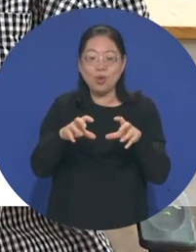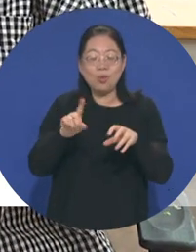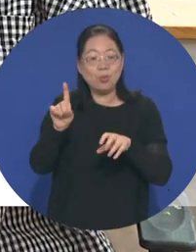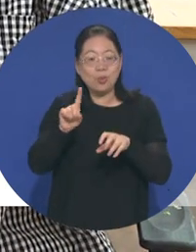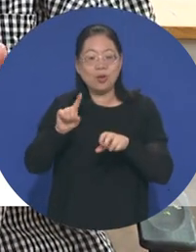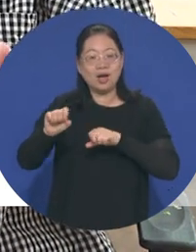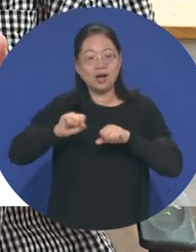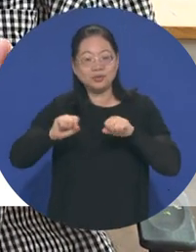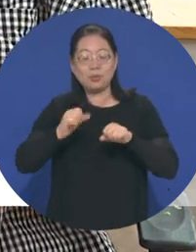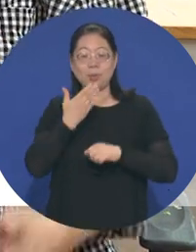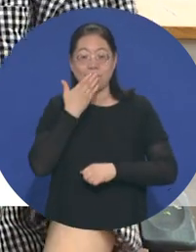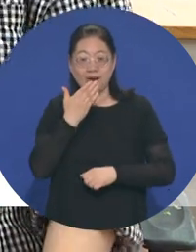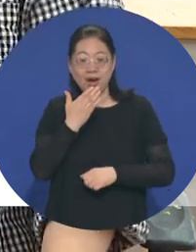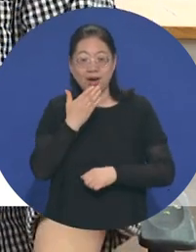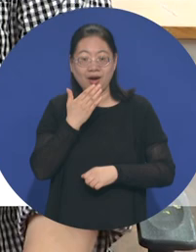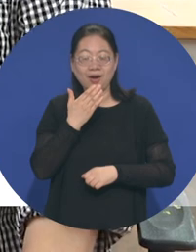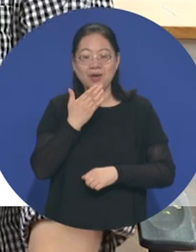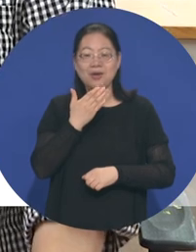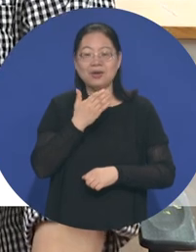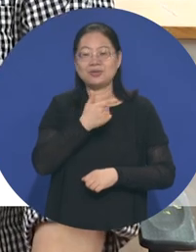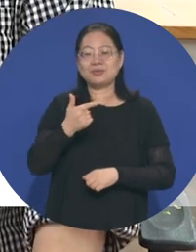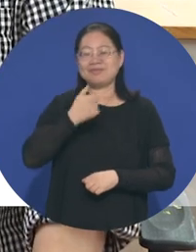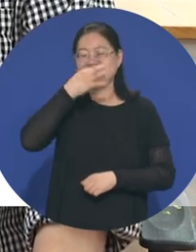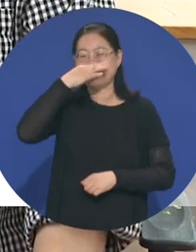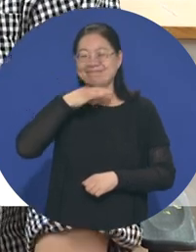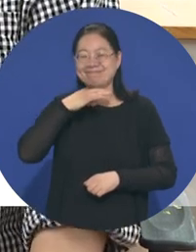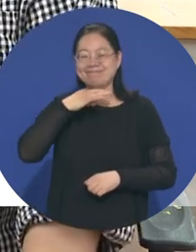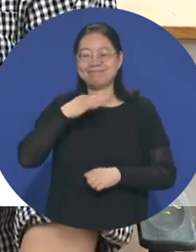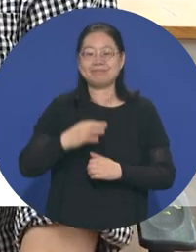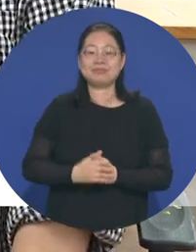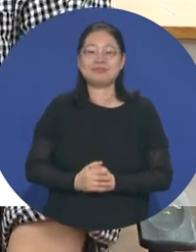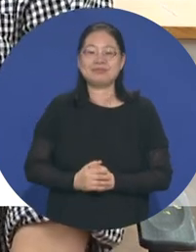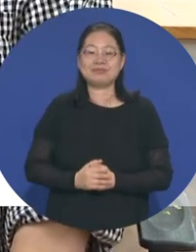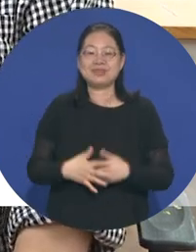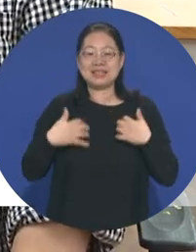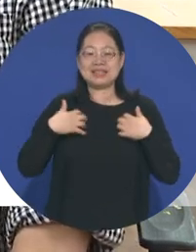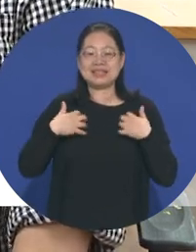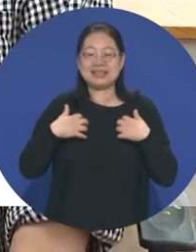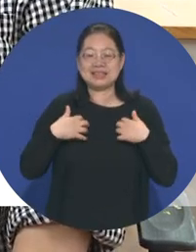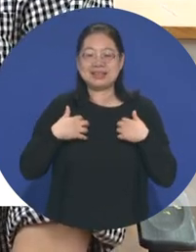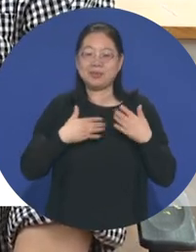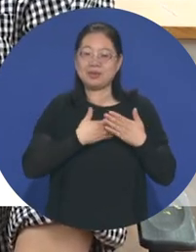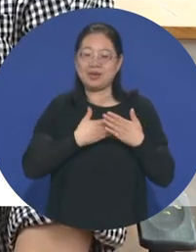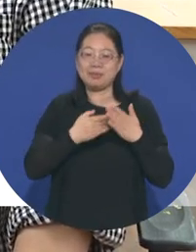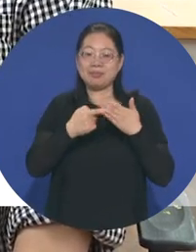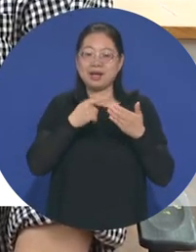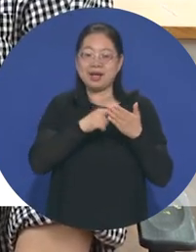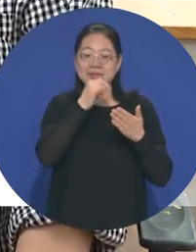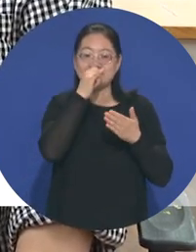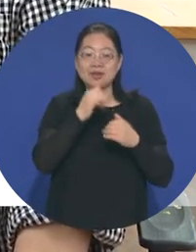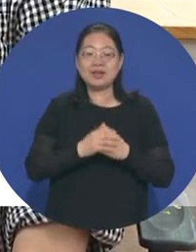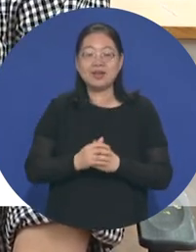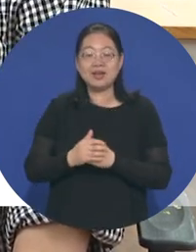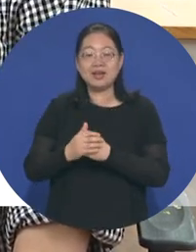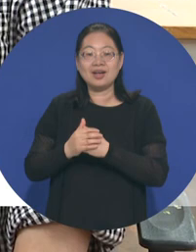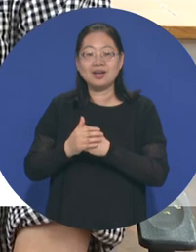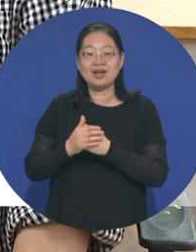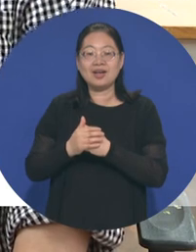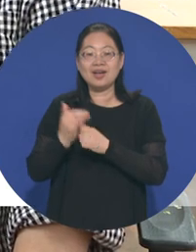할 수 있다는 것 자체가 되게 좀 기쁘기도 하면서 설레기도 하죠. 은혜